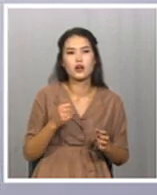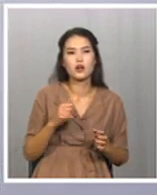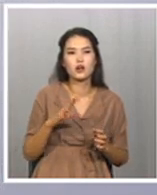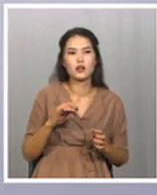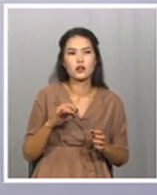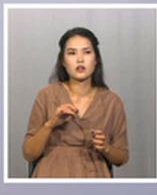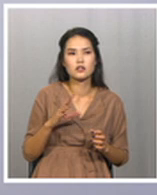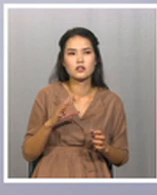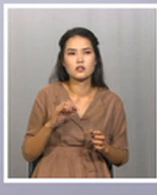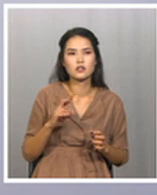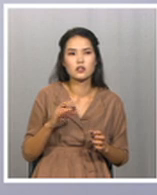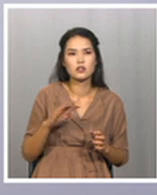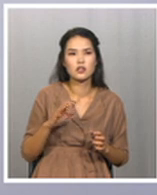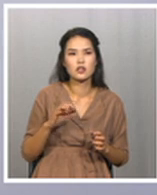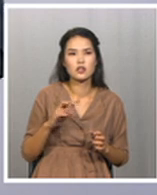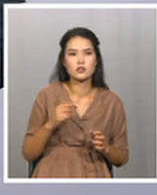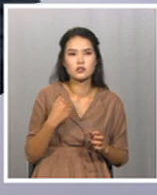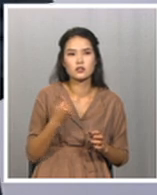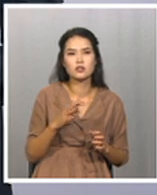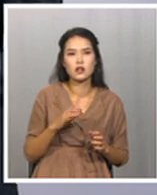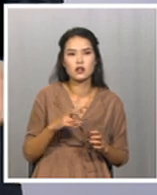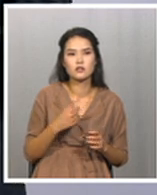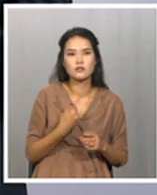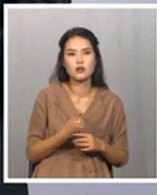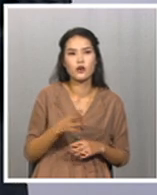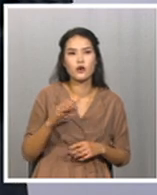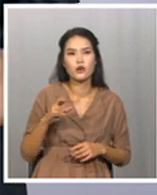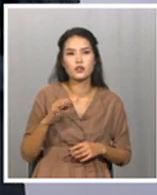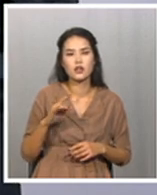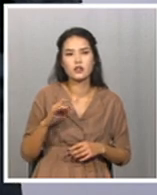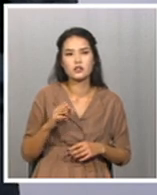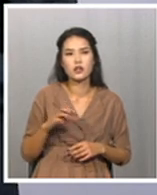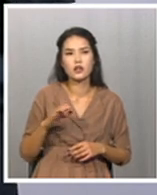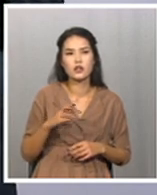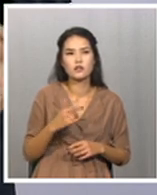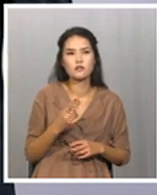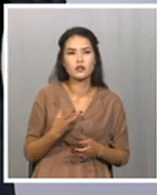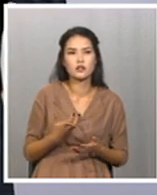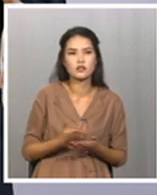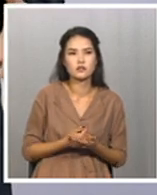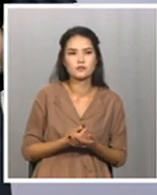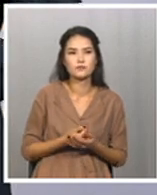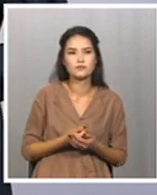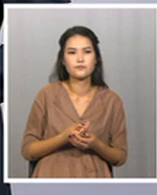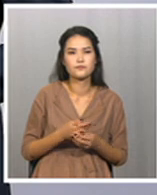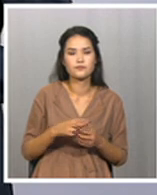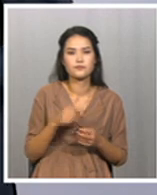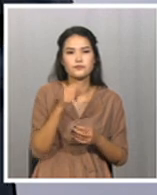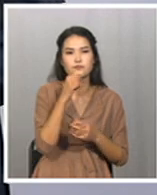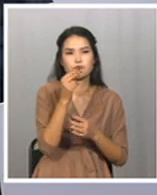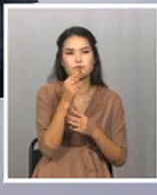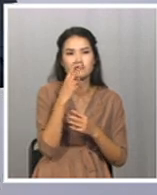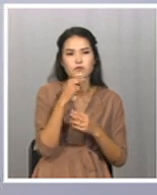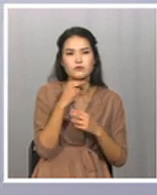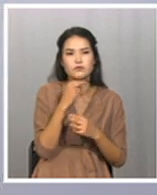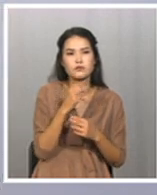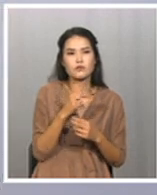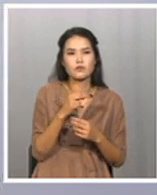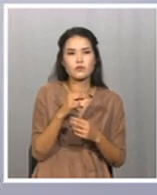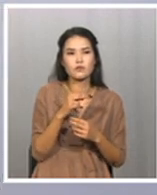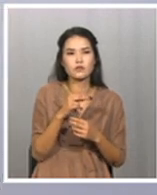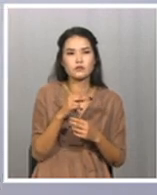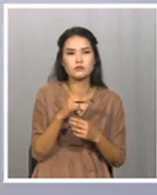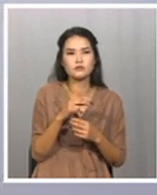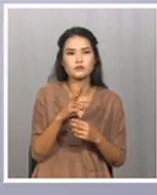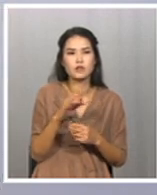санның түбіріне плюс-минус таңбасымен тең. Плюс аламыз ба, минус аламыз ба? Оны бізге альфа бұрышы айтып тұр. Альфа